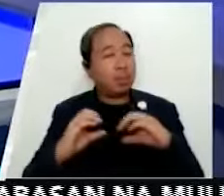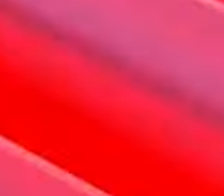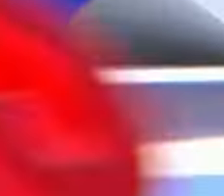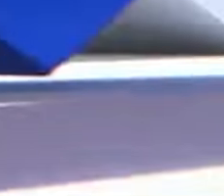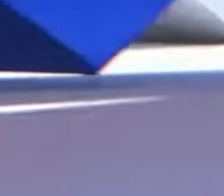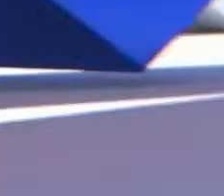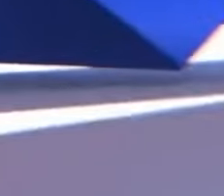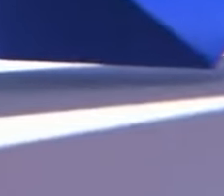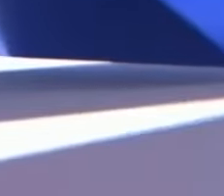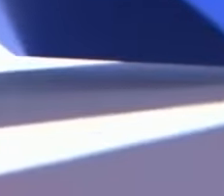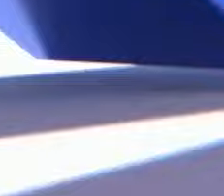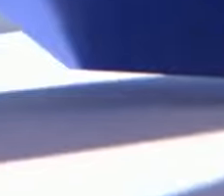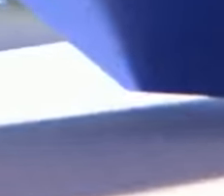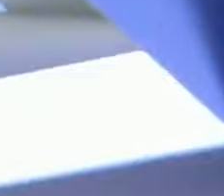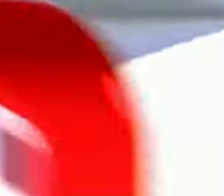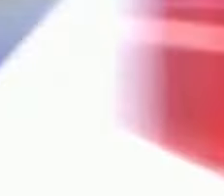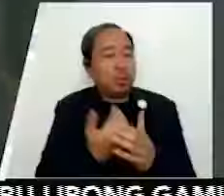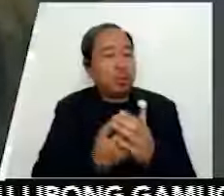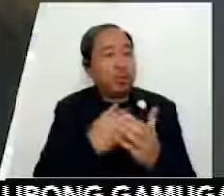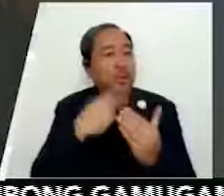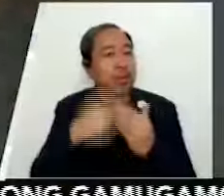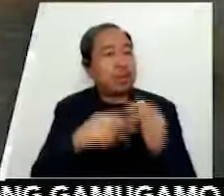Aubrey Carampel.